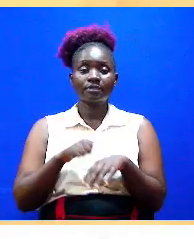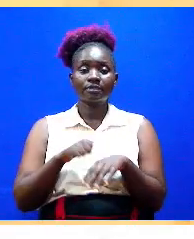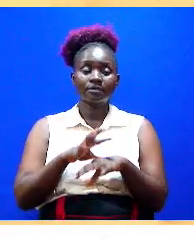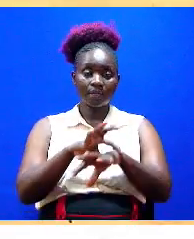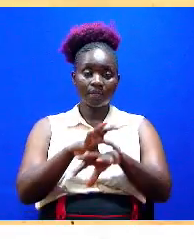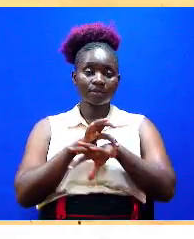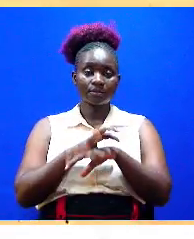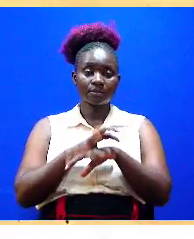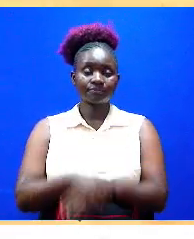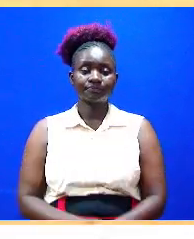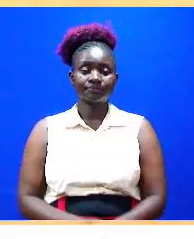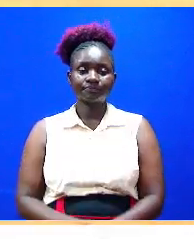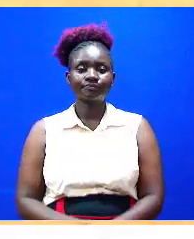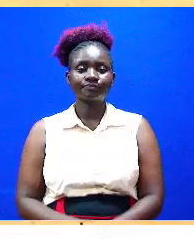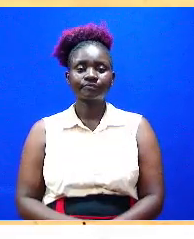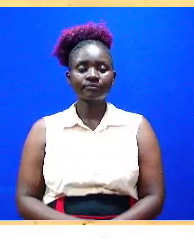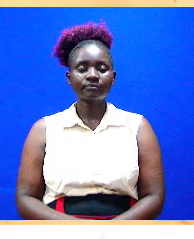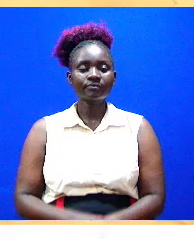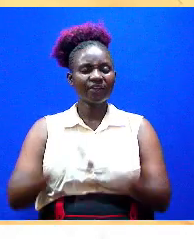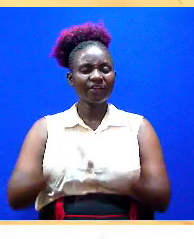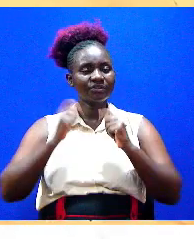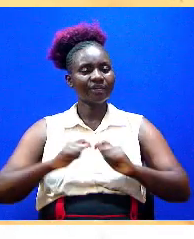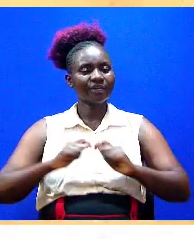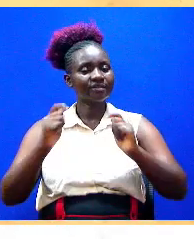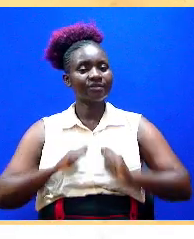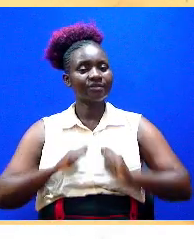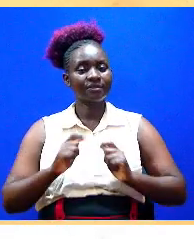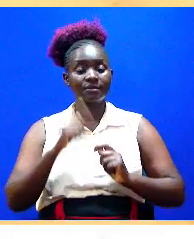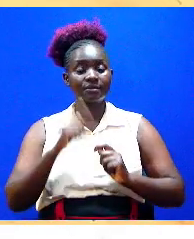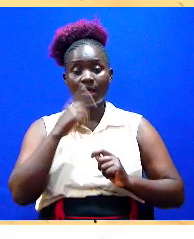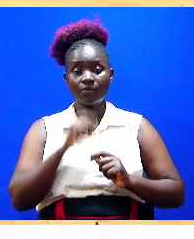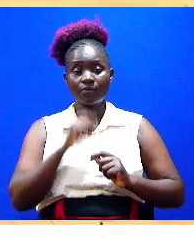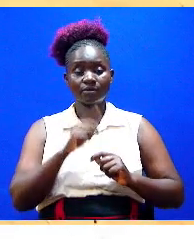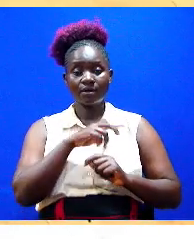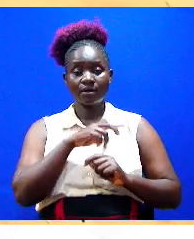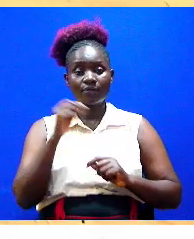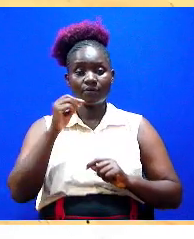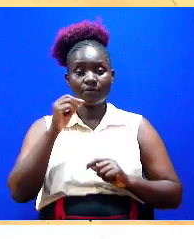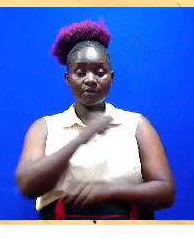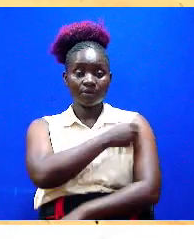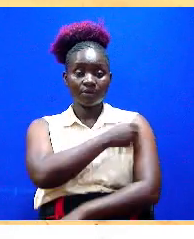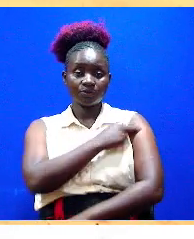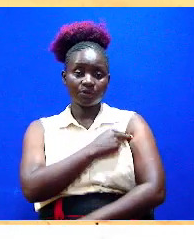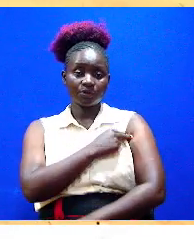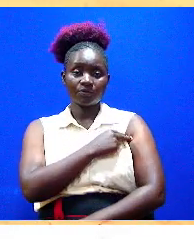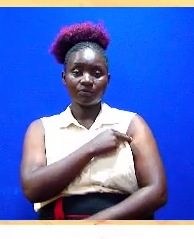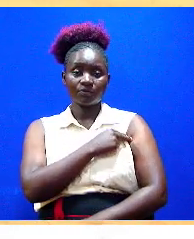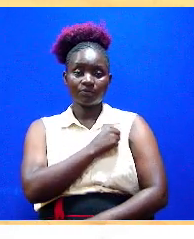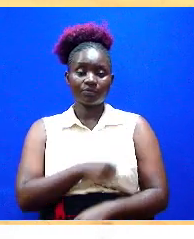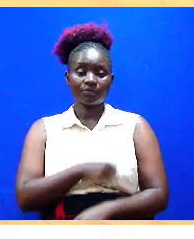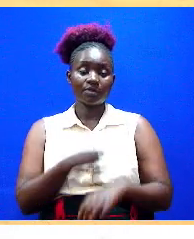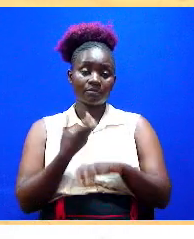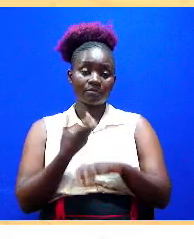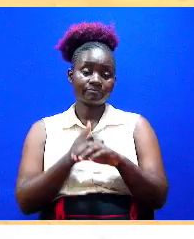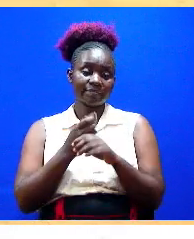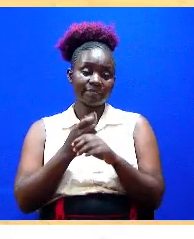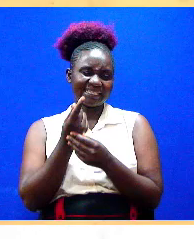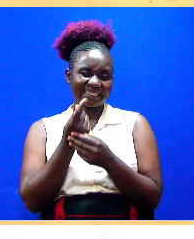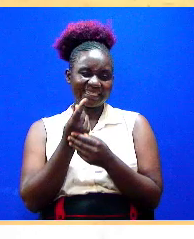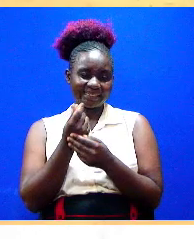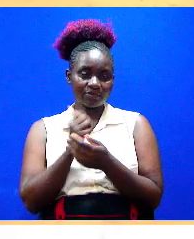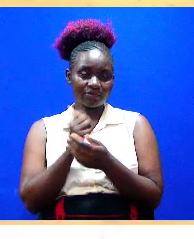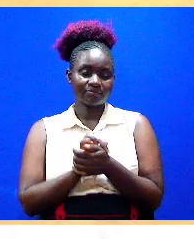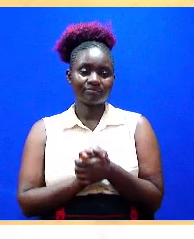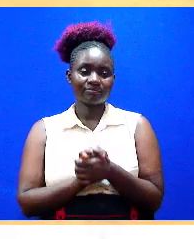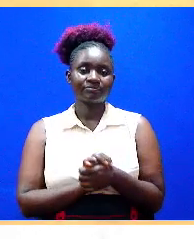wense tuara temire para iruru njegita alirende okonyora koro goke na